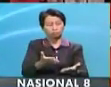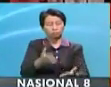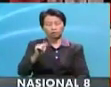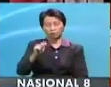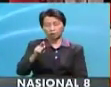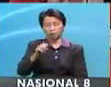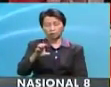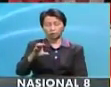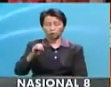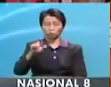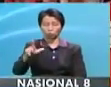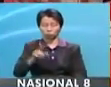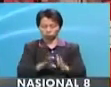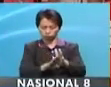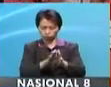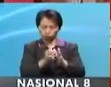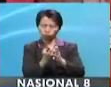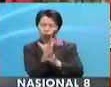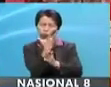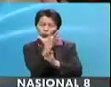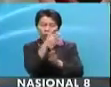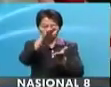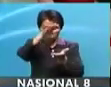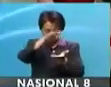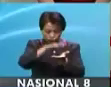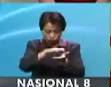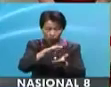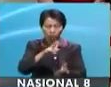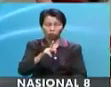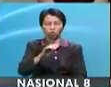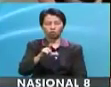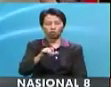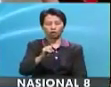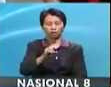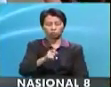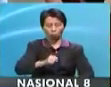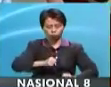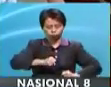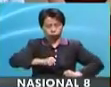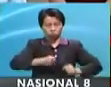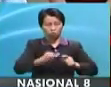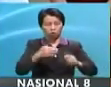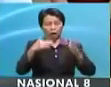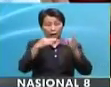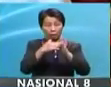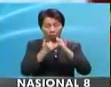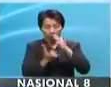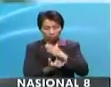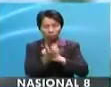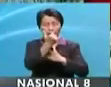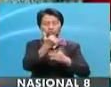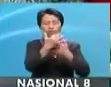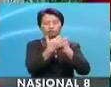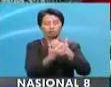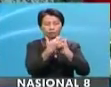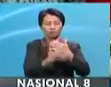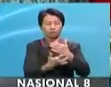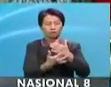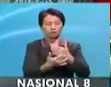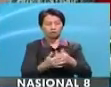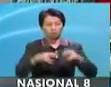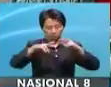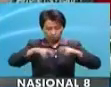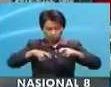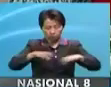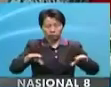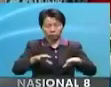Acticol merupakan tumbuhan yang boleh merendahkan kadar kolesterol dengan menghalangnya daripada memasuki aliran darah. Kajian